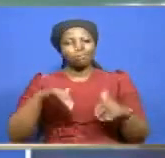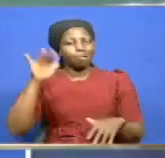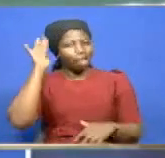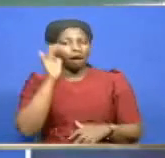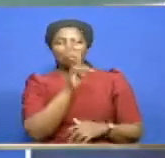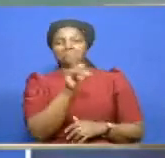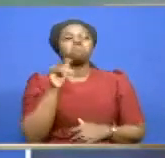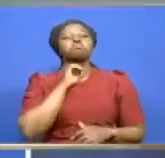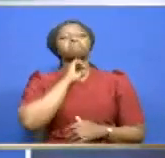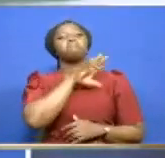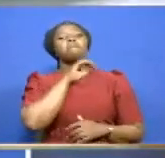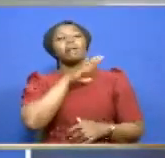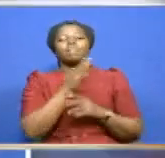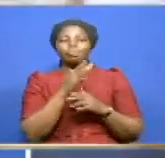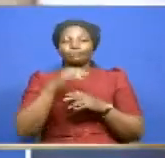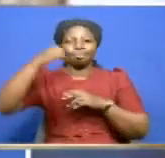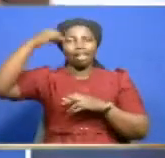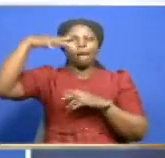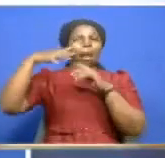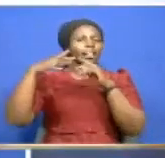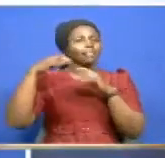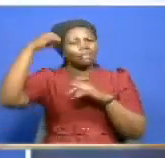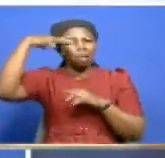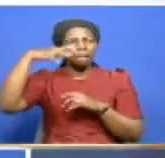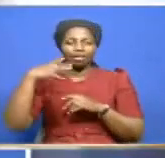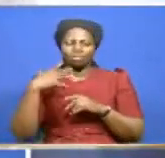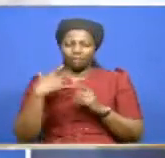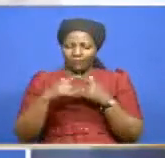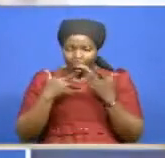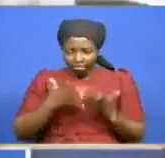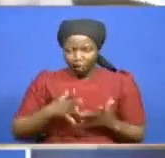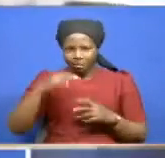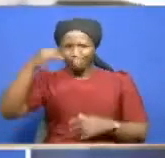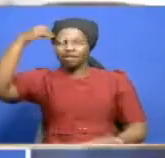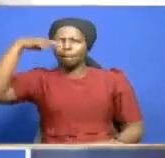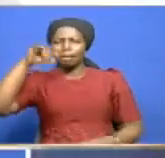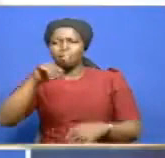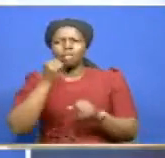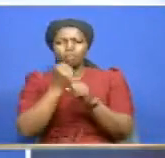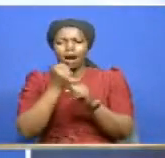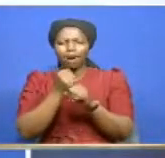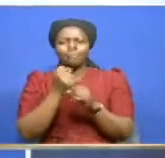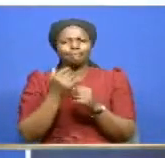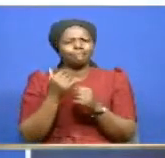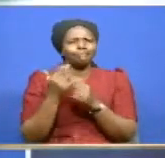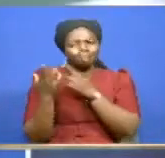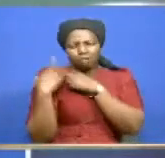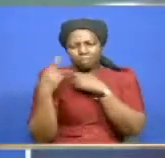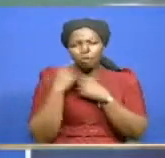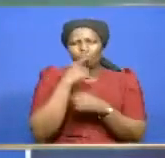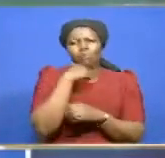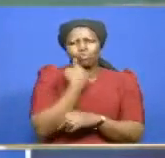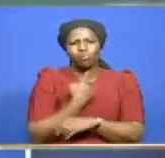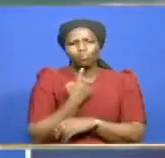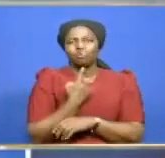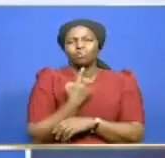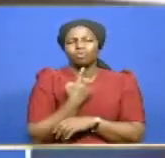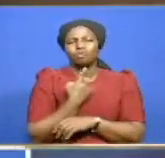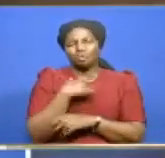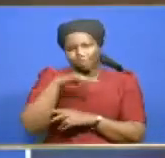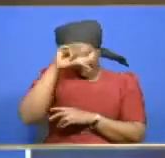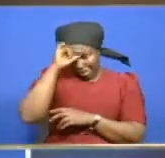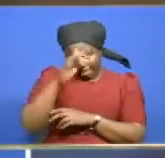hapa. Na stima hiyo ni kazi, usambazaji wa stima hiyo ni kazi ya